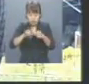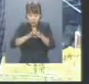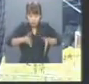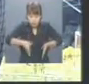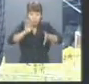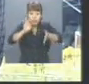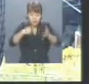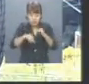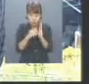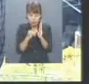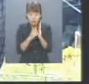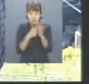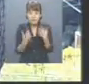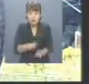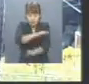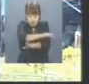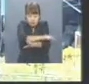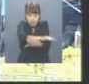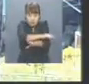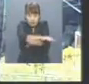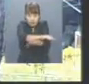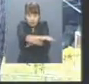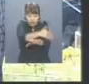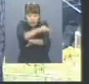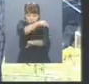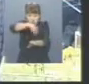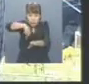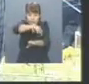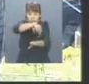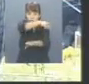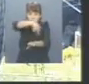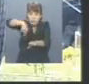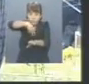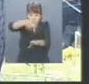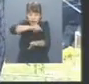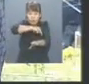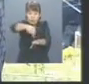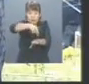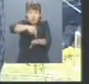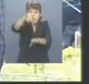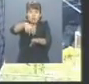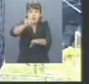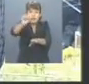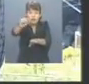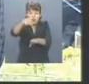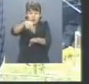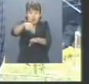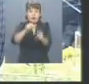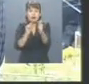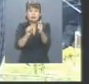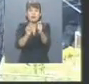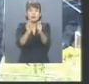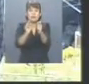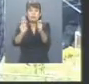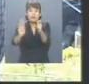เส้นนี้นะครับผ่านแยกเพชรเกษมมาแล้วก็จะเป็นชื่อถนนสาครพุทธสาครนะครับอยู่ในเขตอำเภอกระทุ่มแบนจังหวัดสมุทรสา